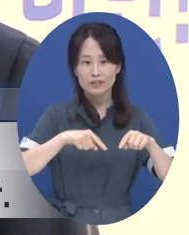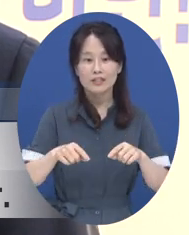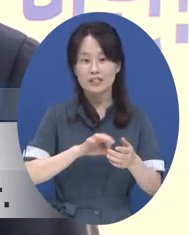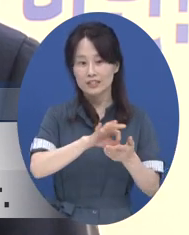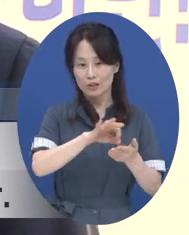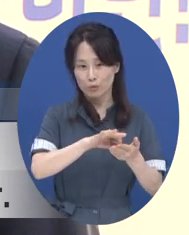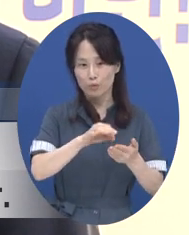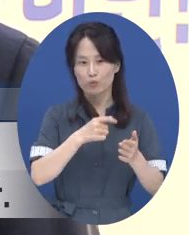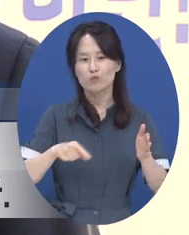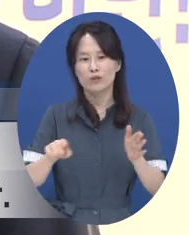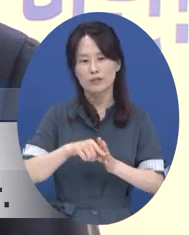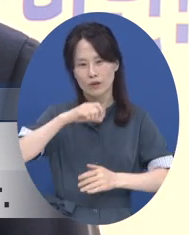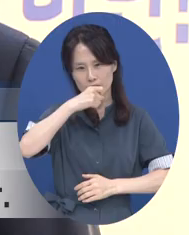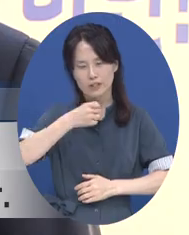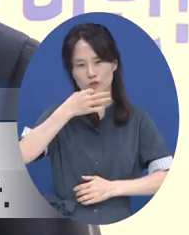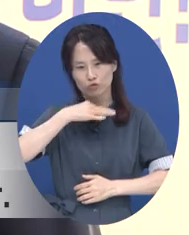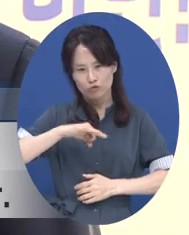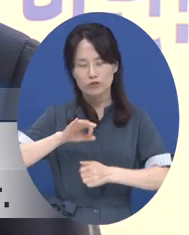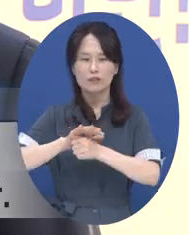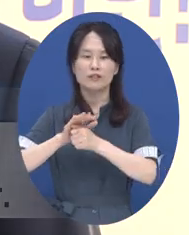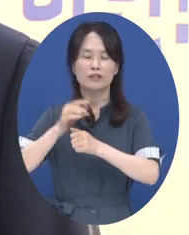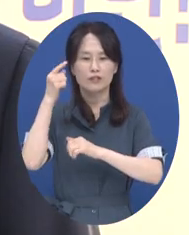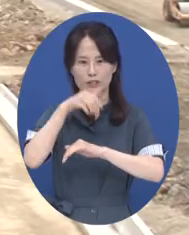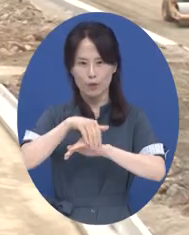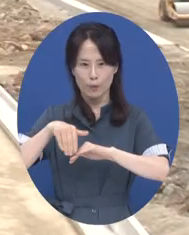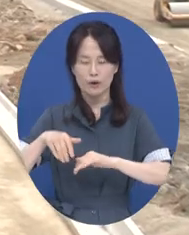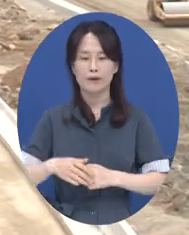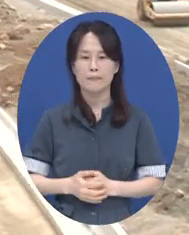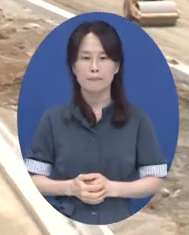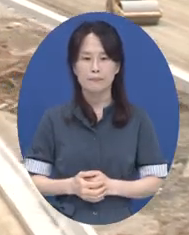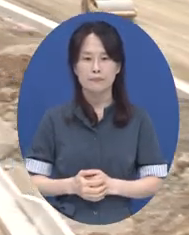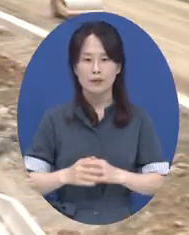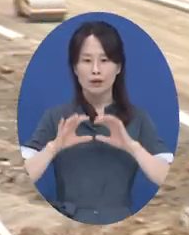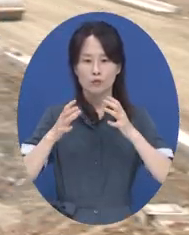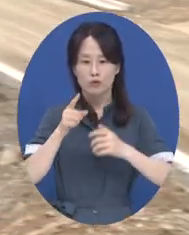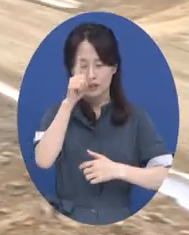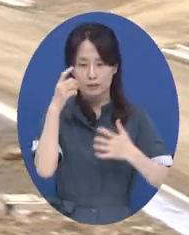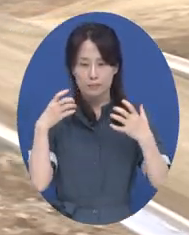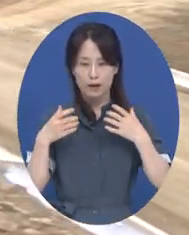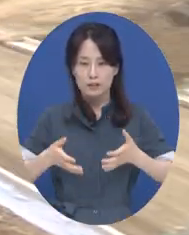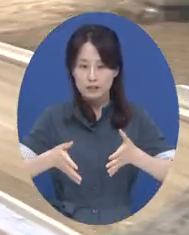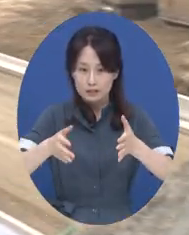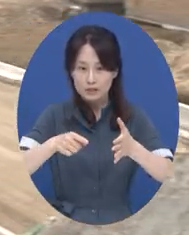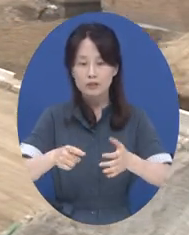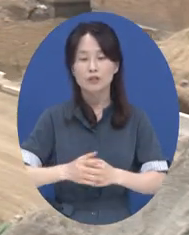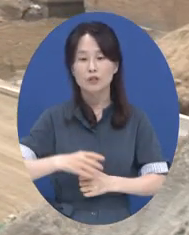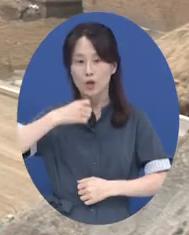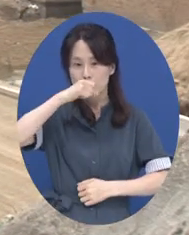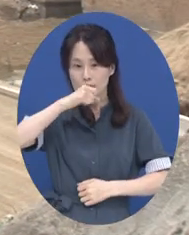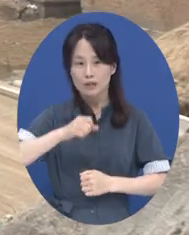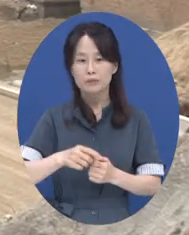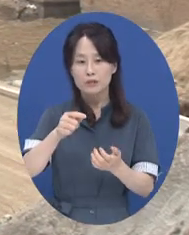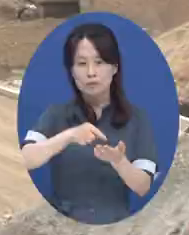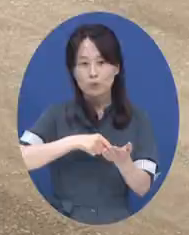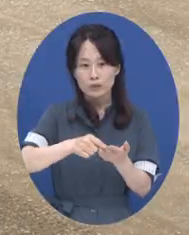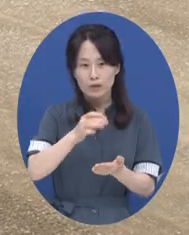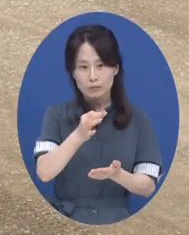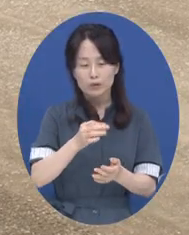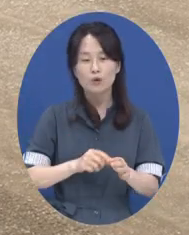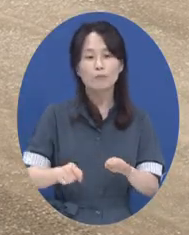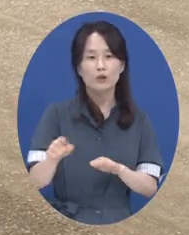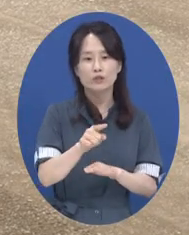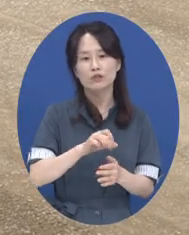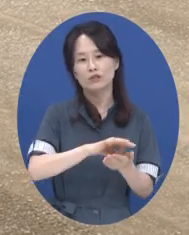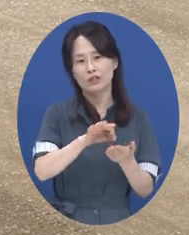있도록 예산의 효율적 집행을 동원해 나갈 것입니다. 이 밖에도 국가 지원 지방도에 국비 보조금을 보상비로